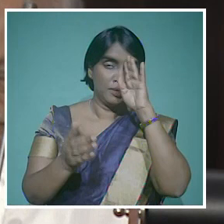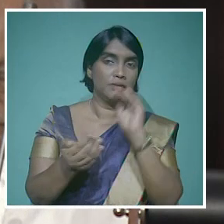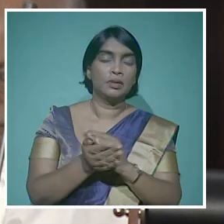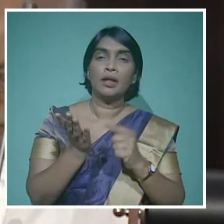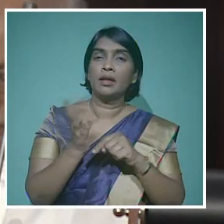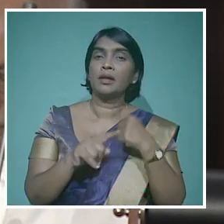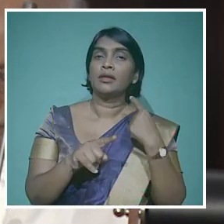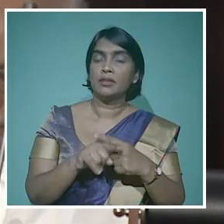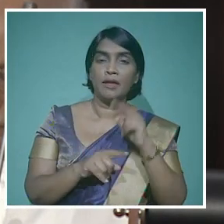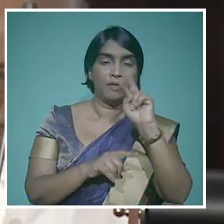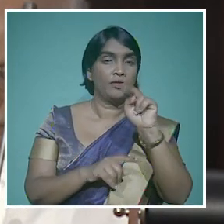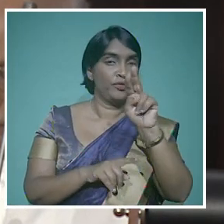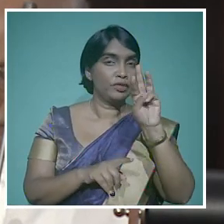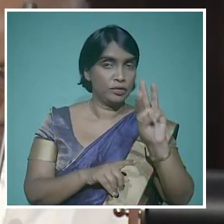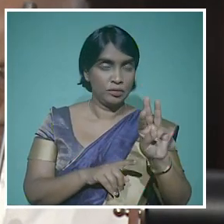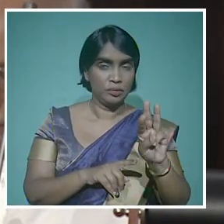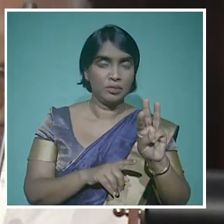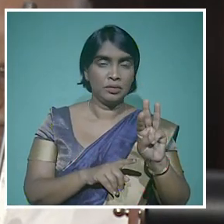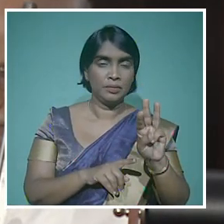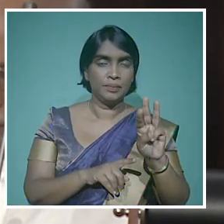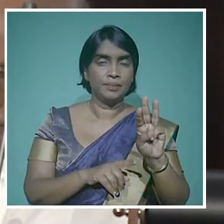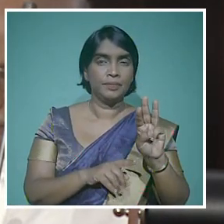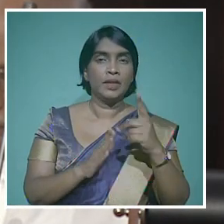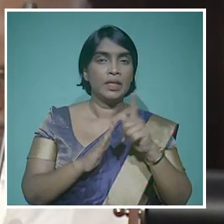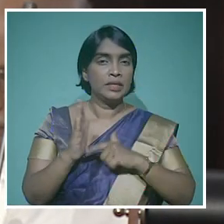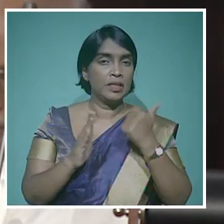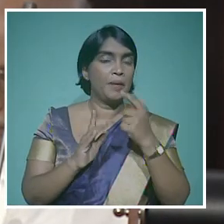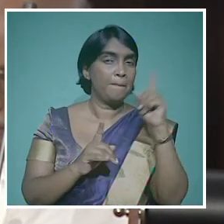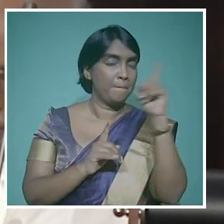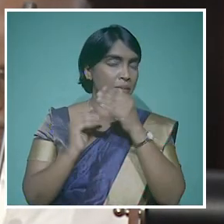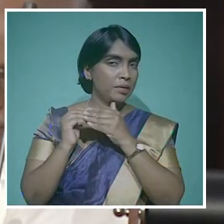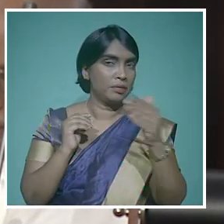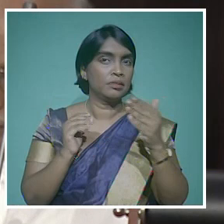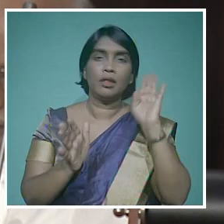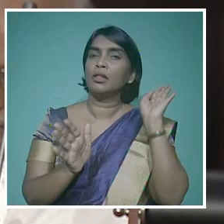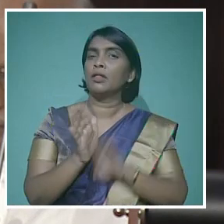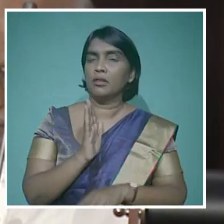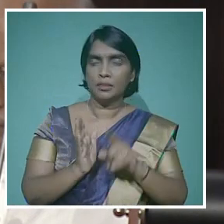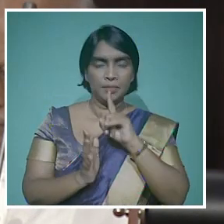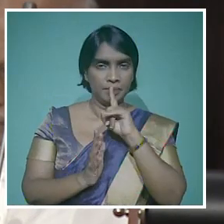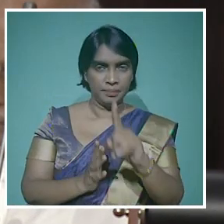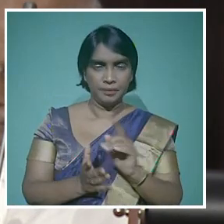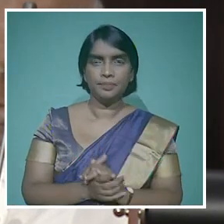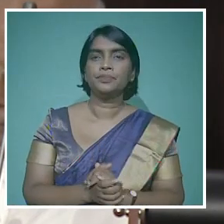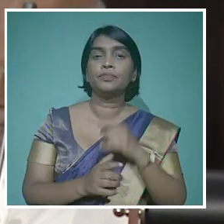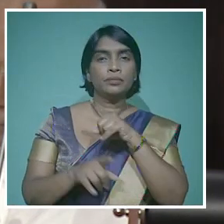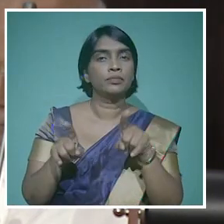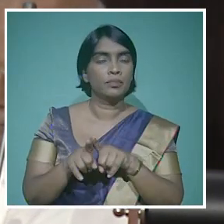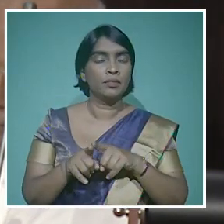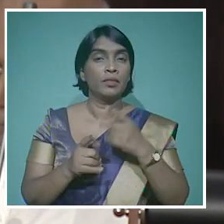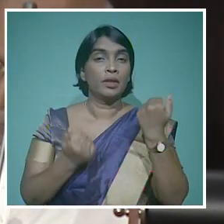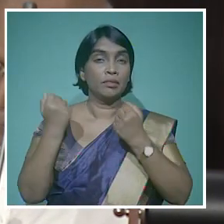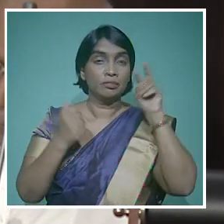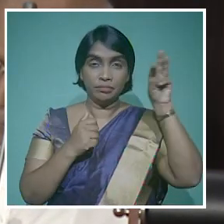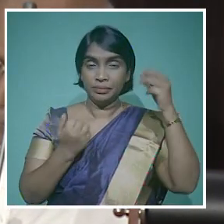බද්ද 2023 ජනවාරි 1 දින සිට ඉවත් කිරීමට යෝජනා කරමි. එසේම විද්‍යුත්